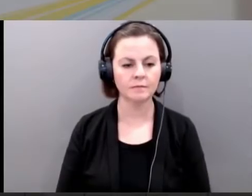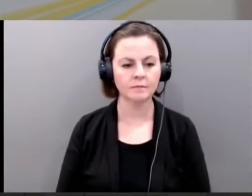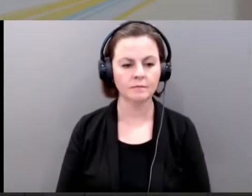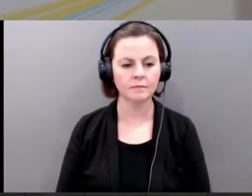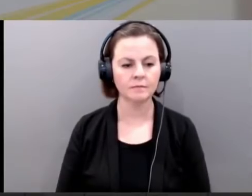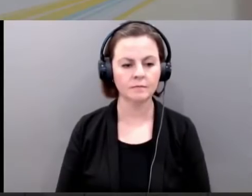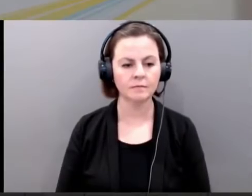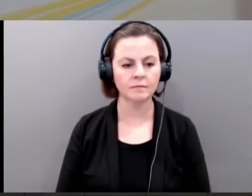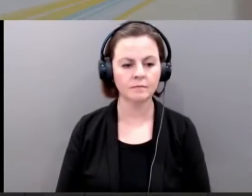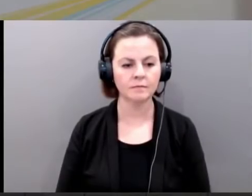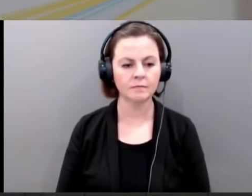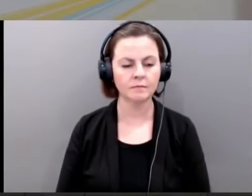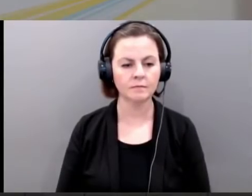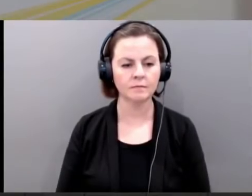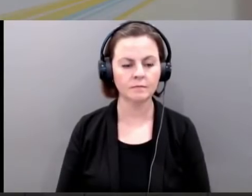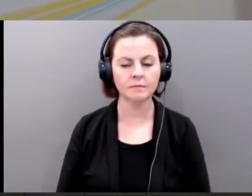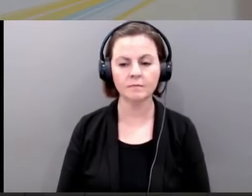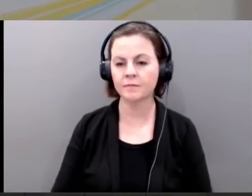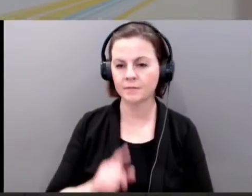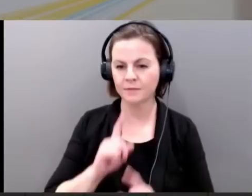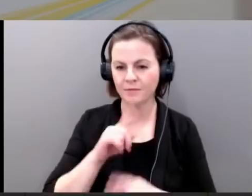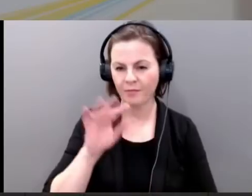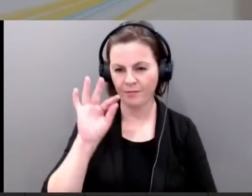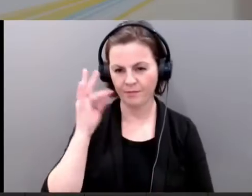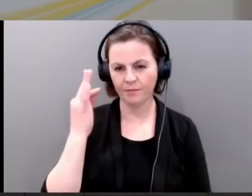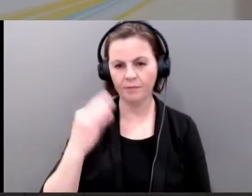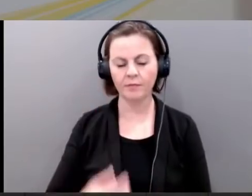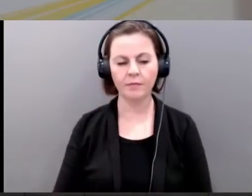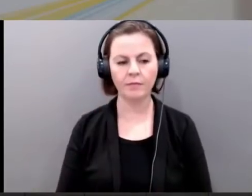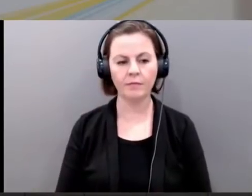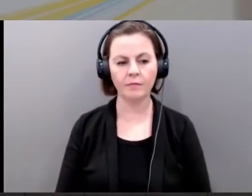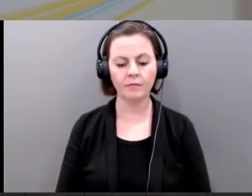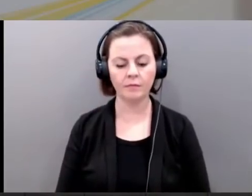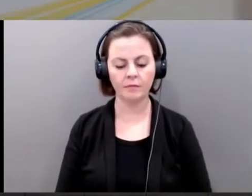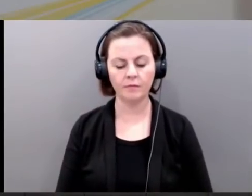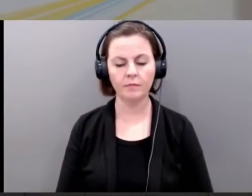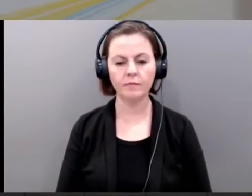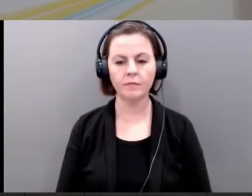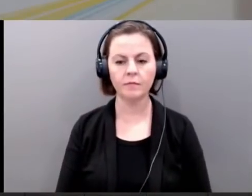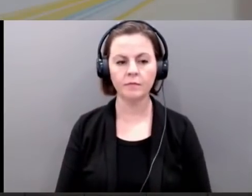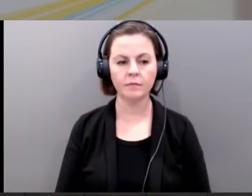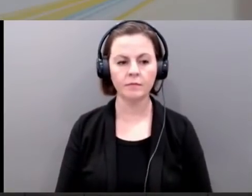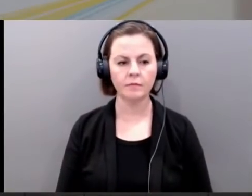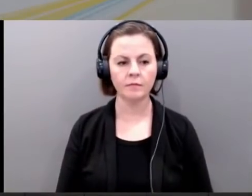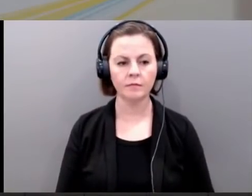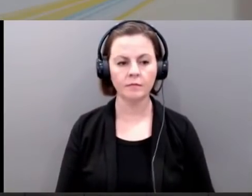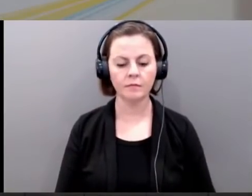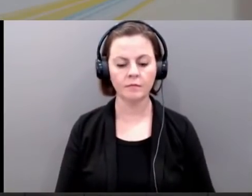là? On n'est pas encore là et j'espère qu'on ne va pas être là.